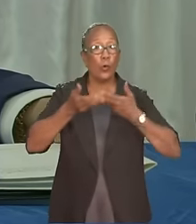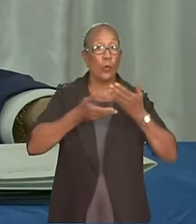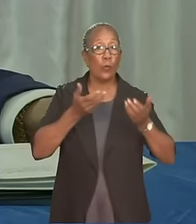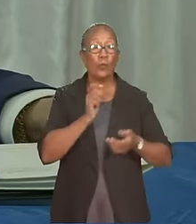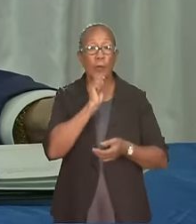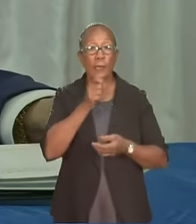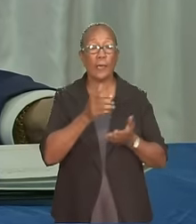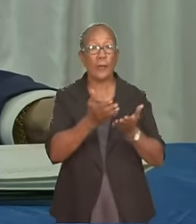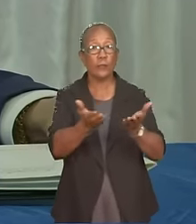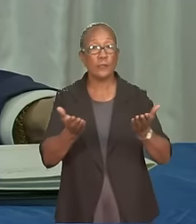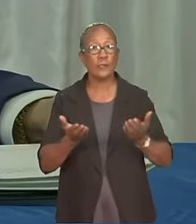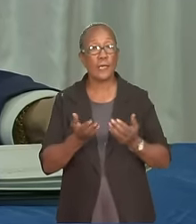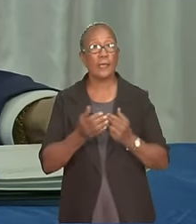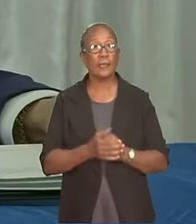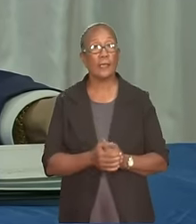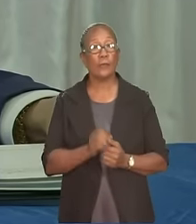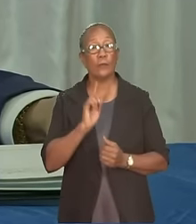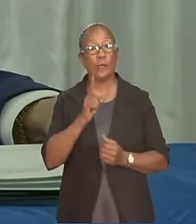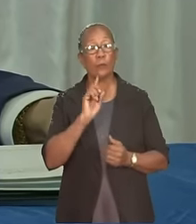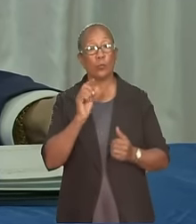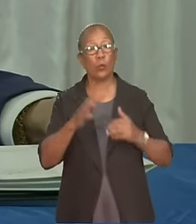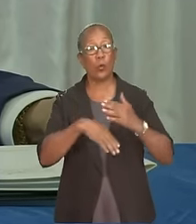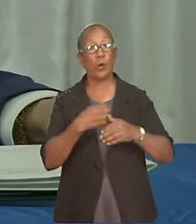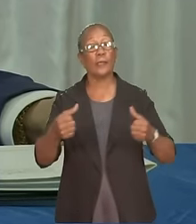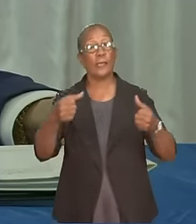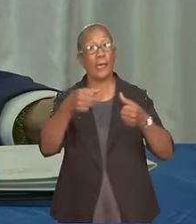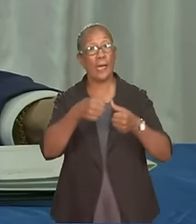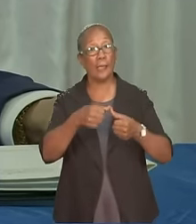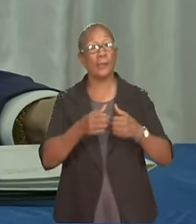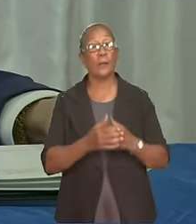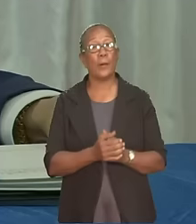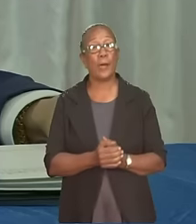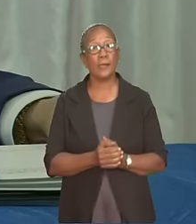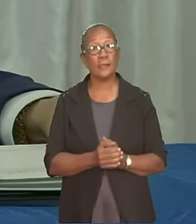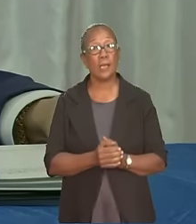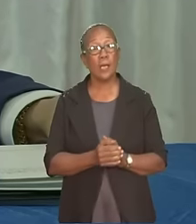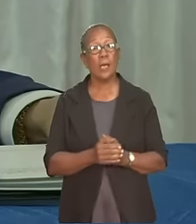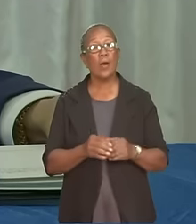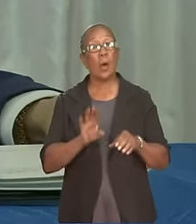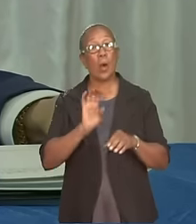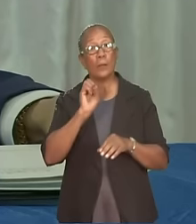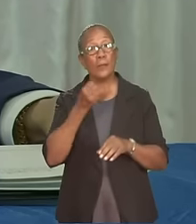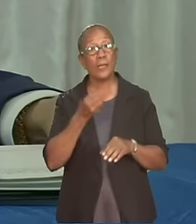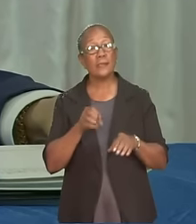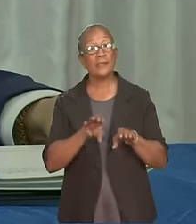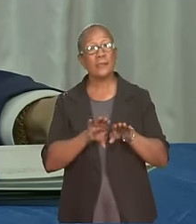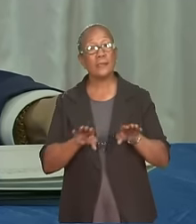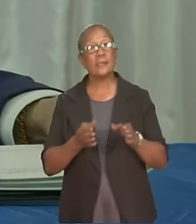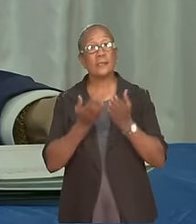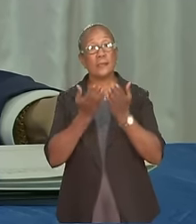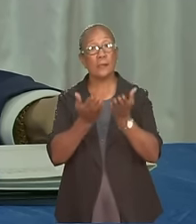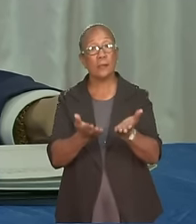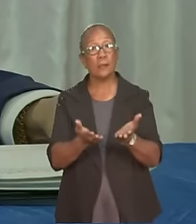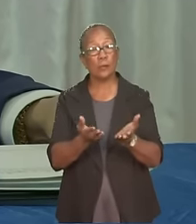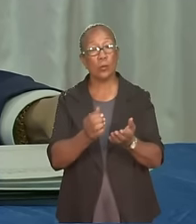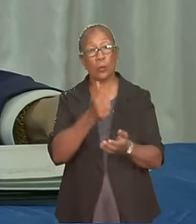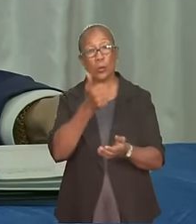krijgen. En als ze aangepast moeten worden, moeten we dat doen op basis van ook beschikbare budget.